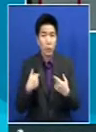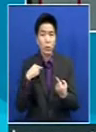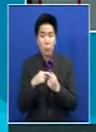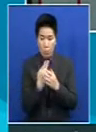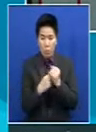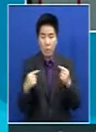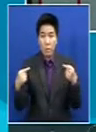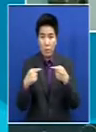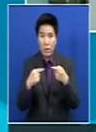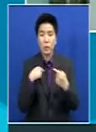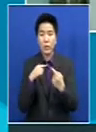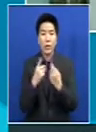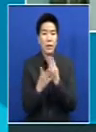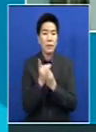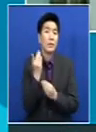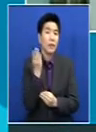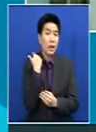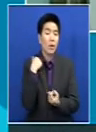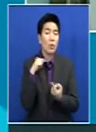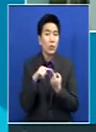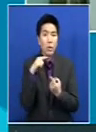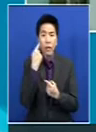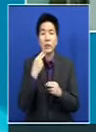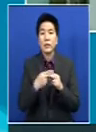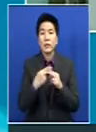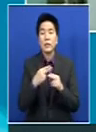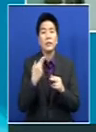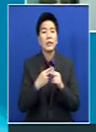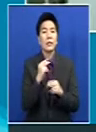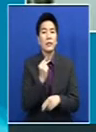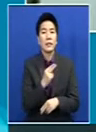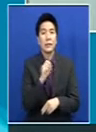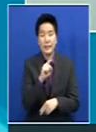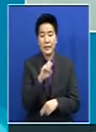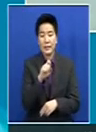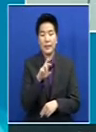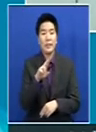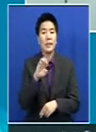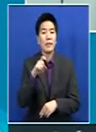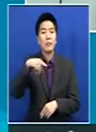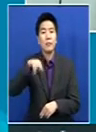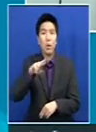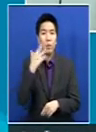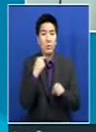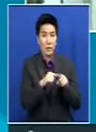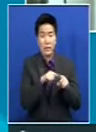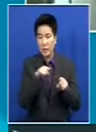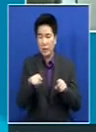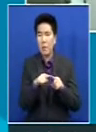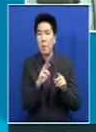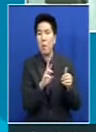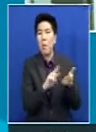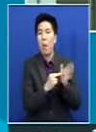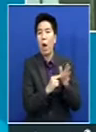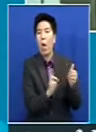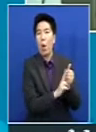ชกเป็นคู่เอก7สีเมื่อสัปดาห์ครั้งที่แล้วนะครับอย่างทางด้านของพงศ์สิริปอสิริพงศ์เจอกับ4มนุษย์สอสริยายังได้สิทธิ์แ